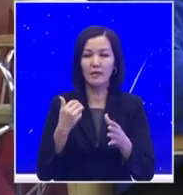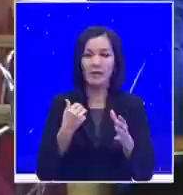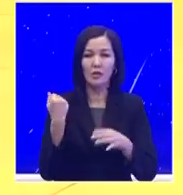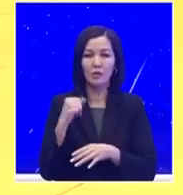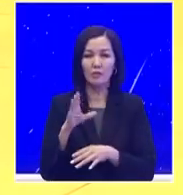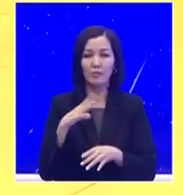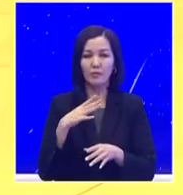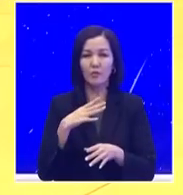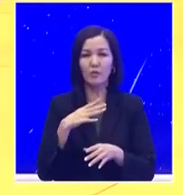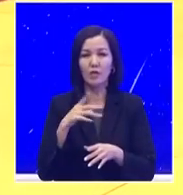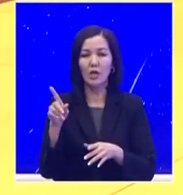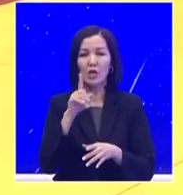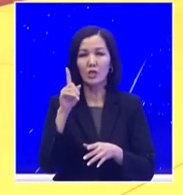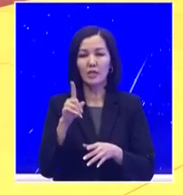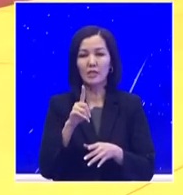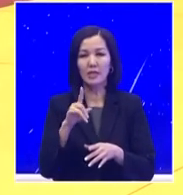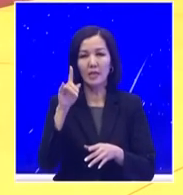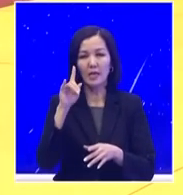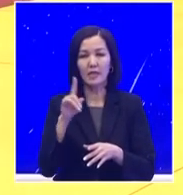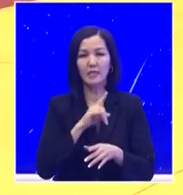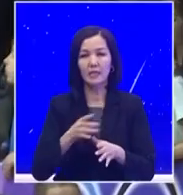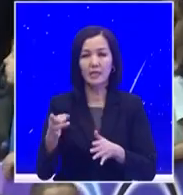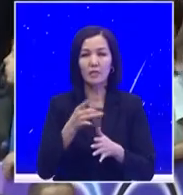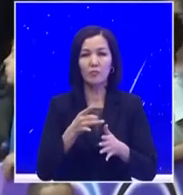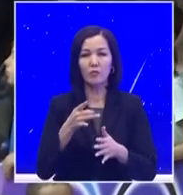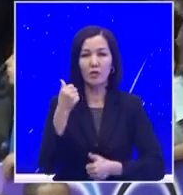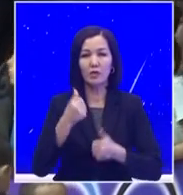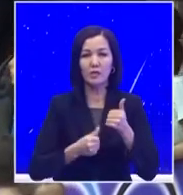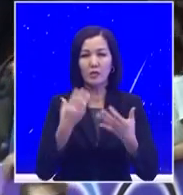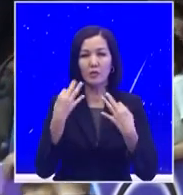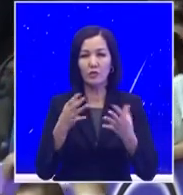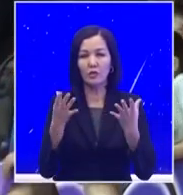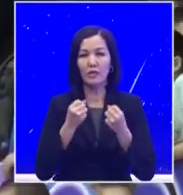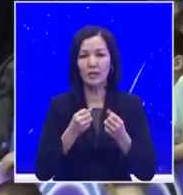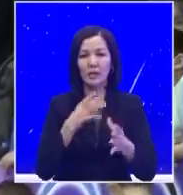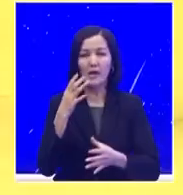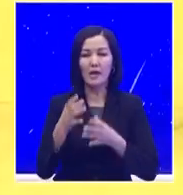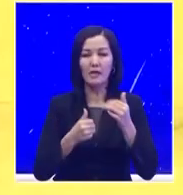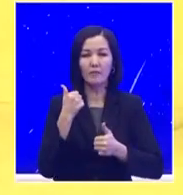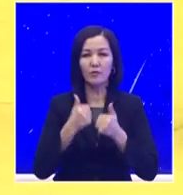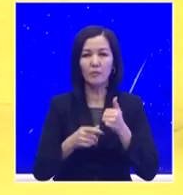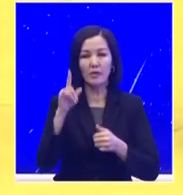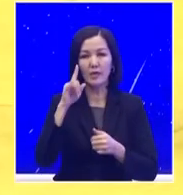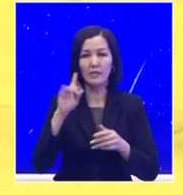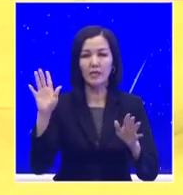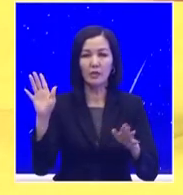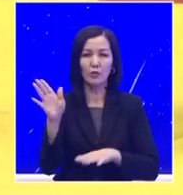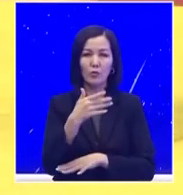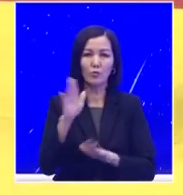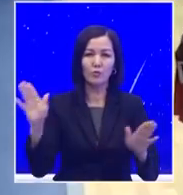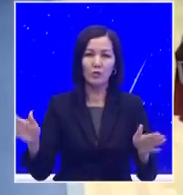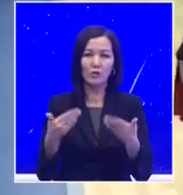көрінді. Осылайша жас балуан ел біріншілігіне жолдама алып отыр. Оның басты мақсаты әлем чемпионы атанып, Қазақтың көк байрағын көкте